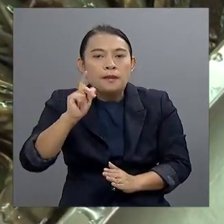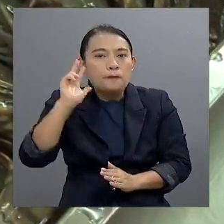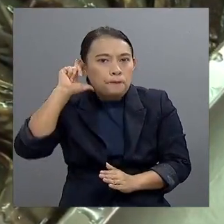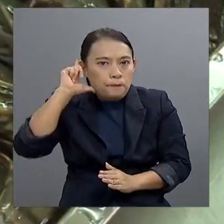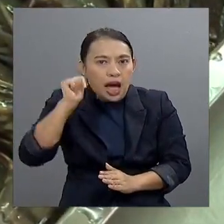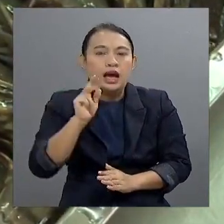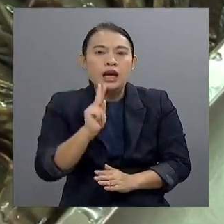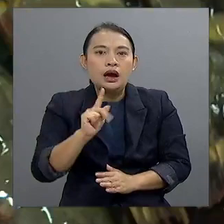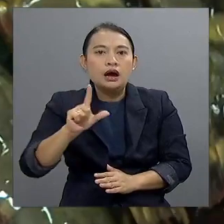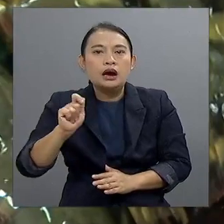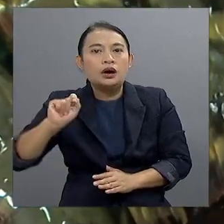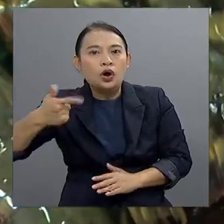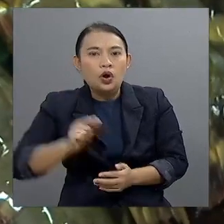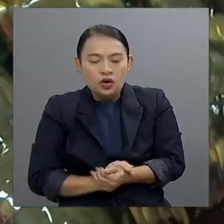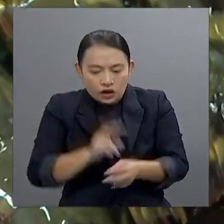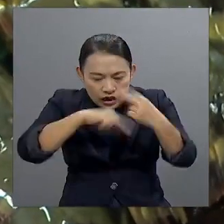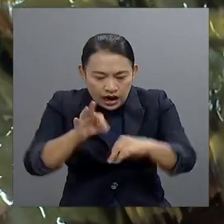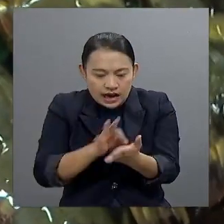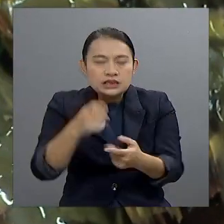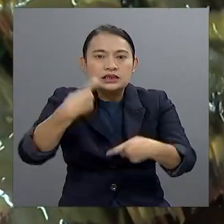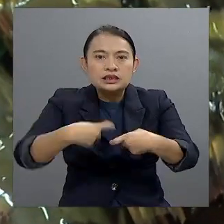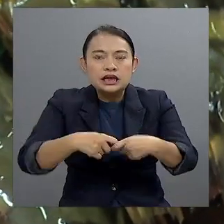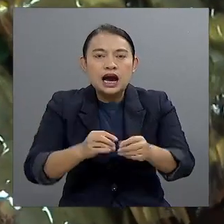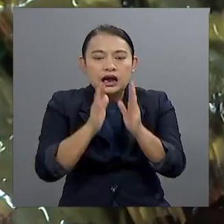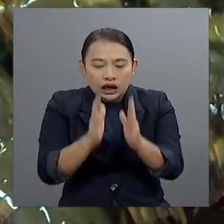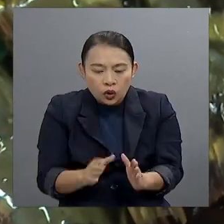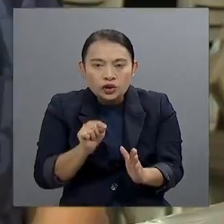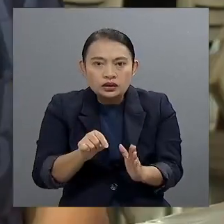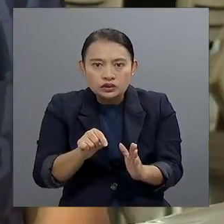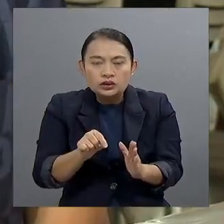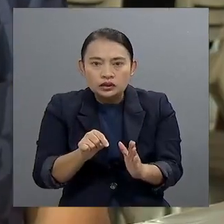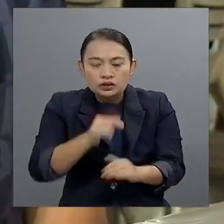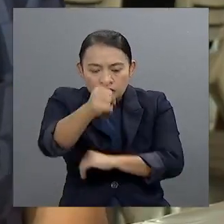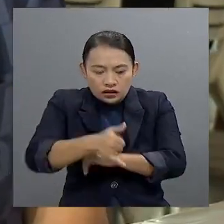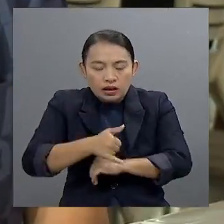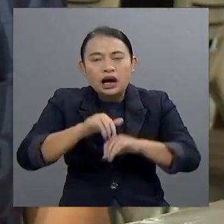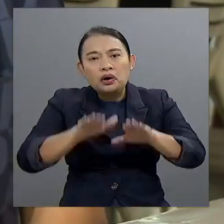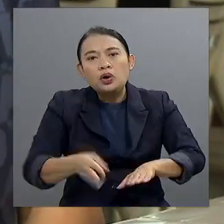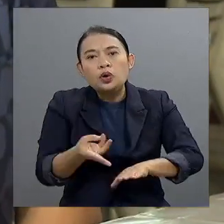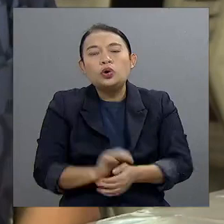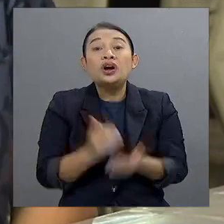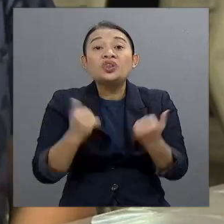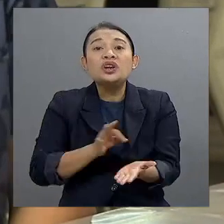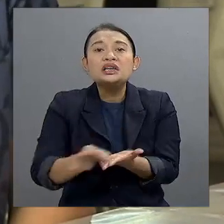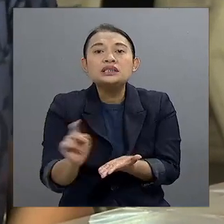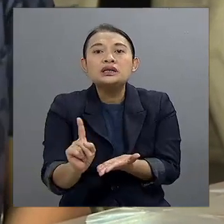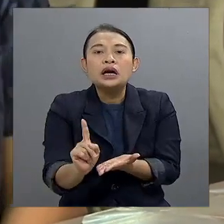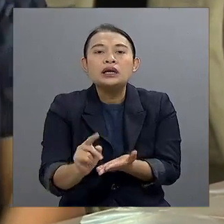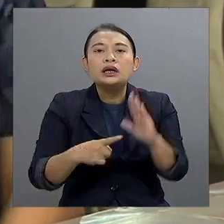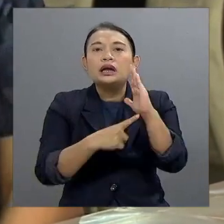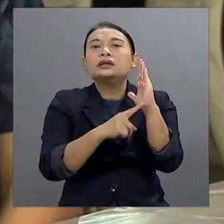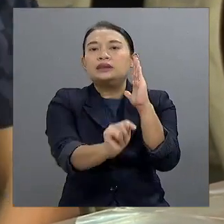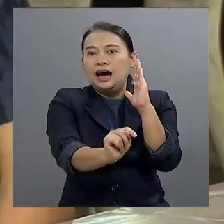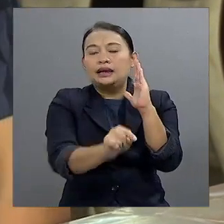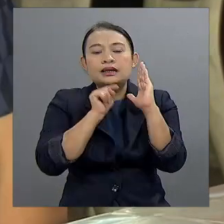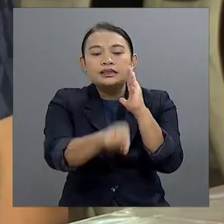ลงเยอะมากตอนนี้ก็จะเอาจากทางด้านตลาดมาครับจังหวัดตราดก็เรา